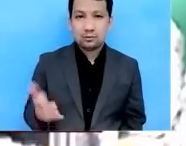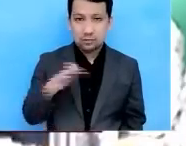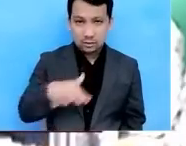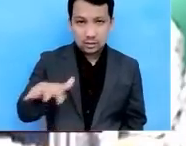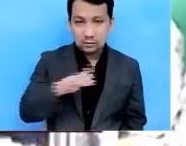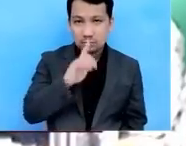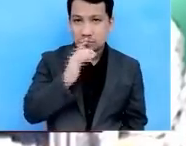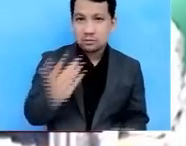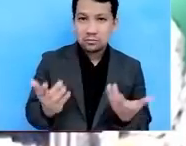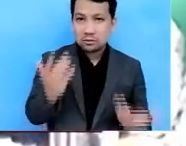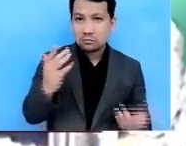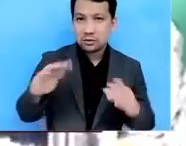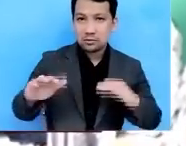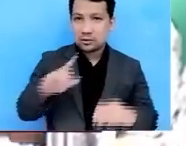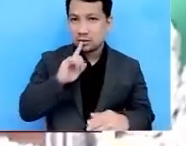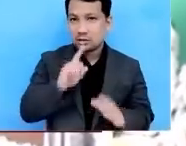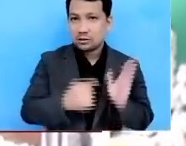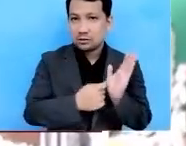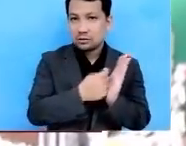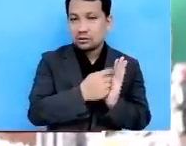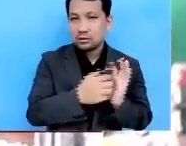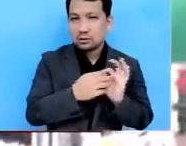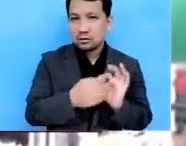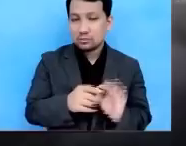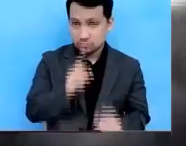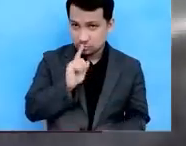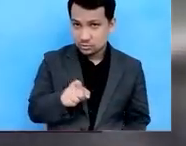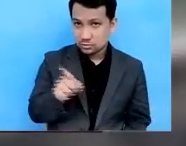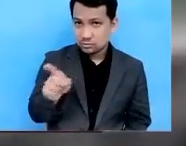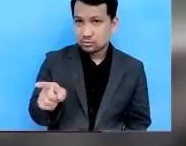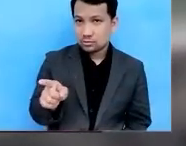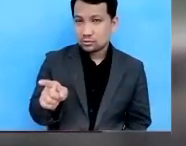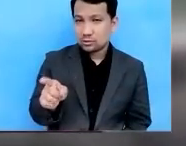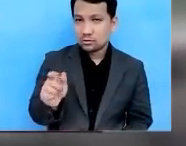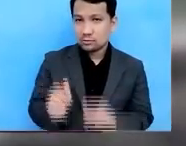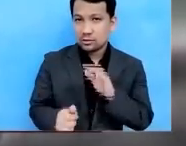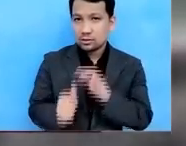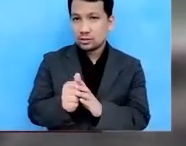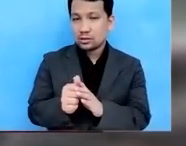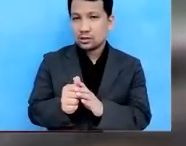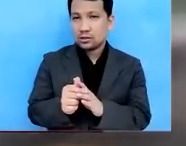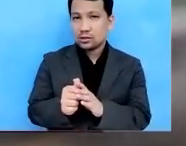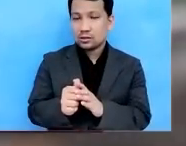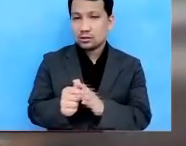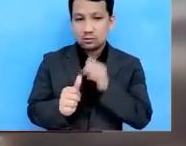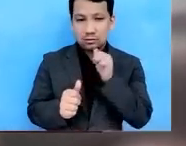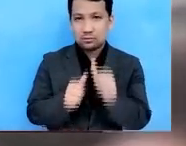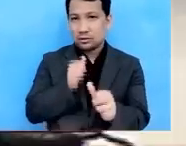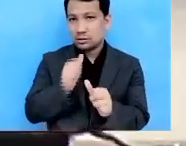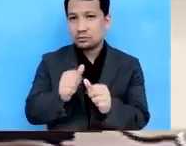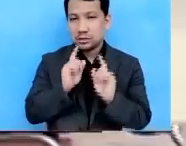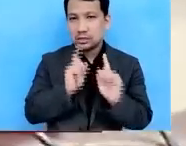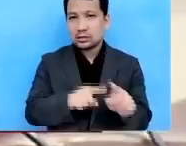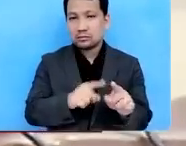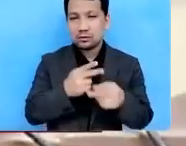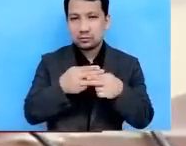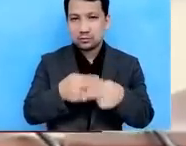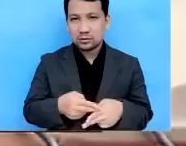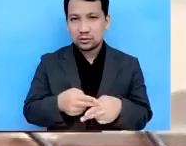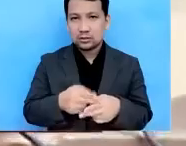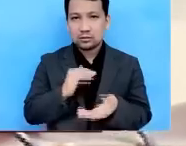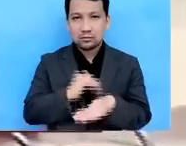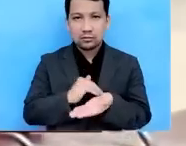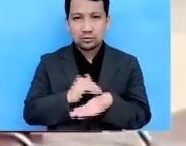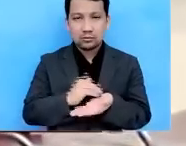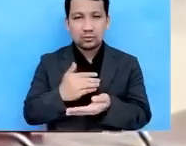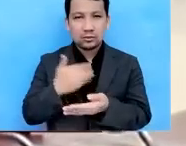po totoo kasi yung may... Sure ka? Lumutang din sa pagdinig na tumanggi raw siyang magbigay ng pangalan sa mga doktor nang magkaroon na